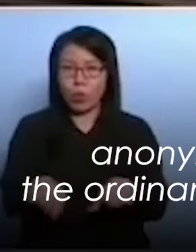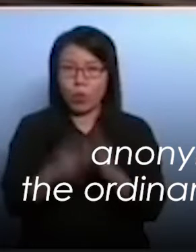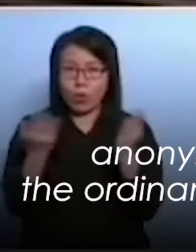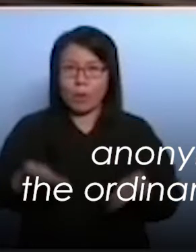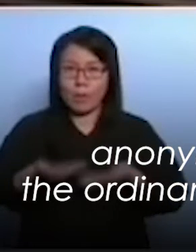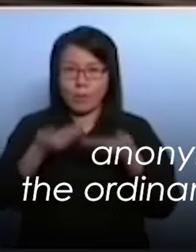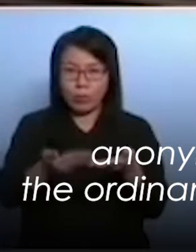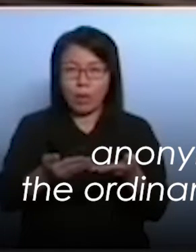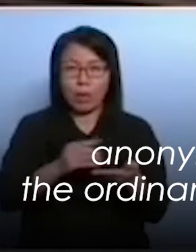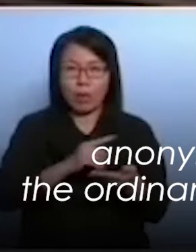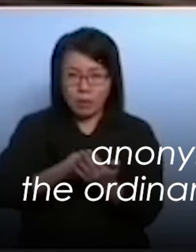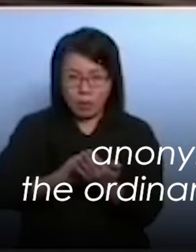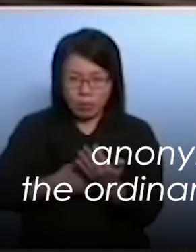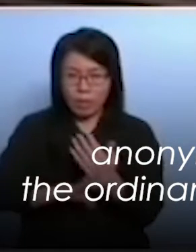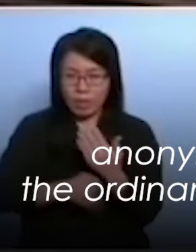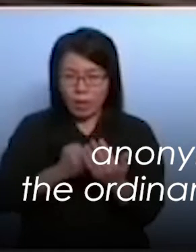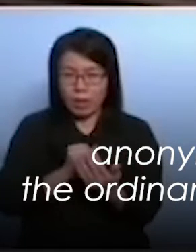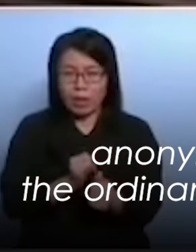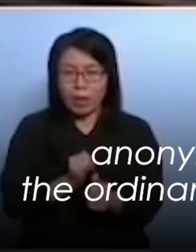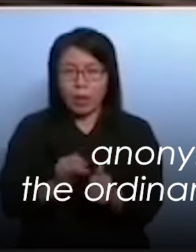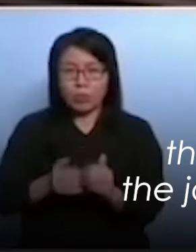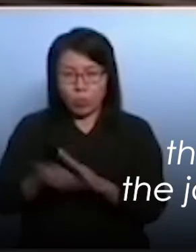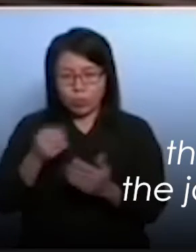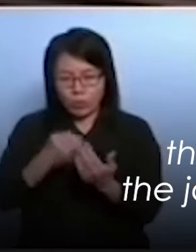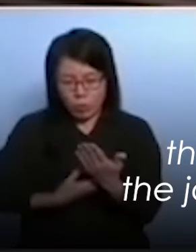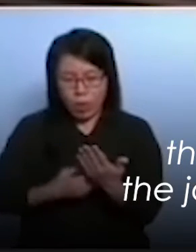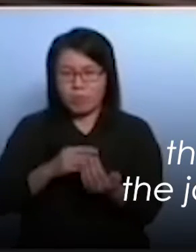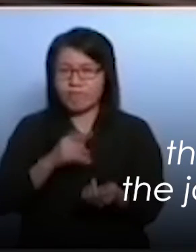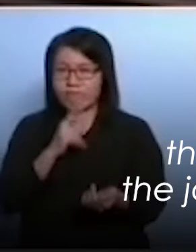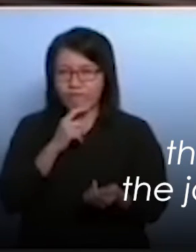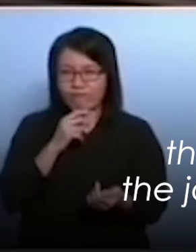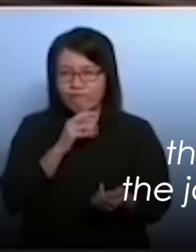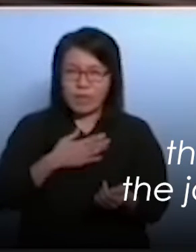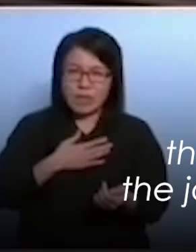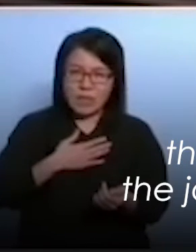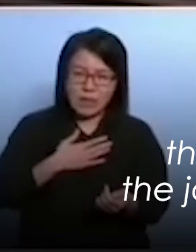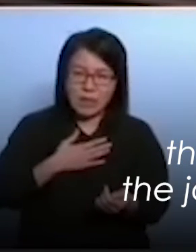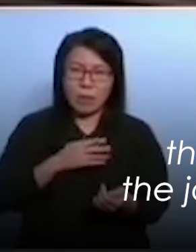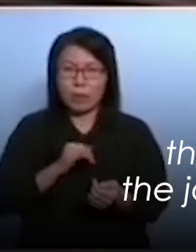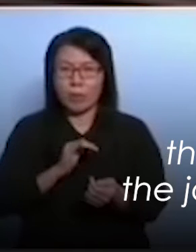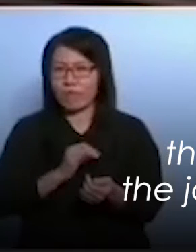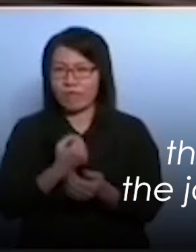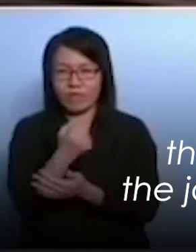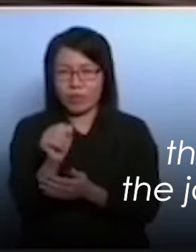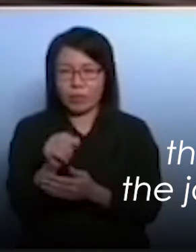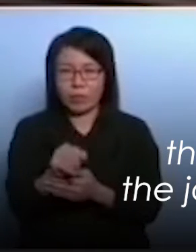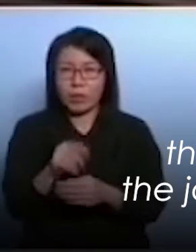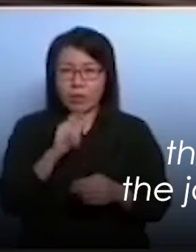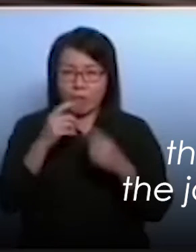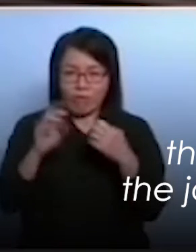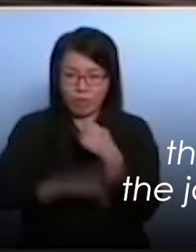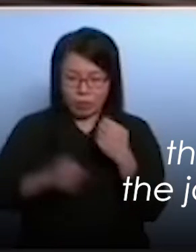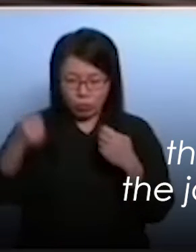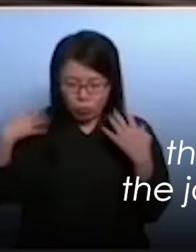達咗佢哋反對呢個修例，亦都有一位法官咧，佢係真名實姓咁樣咧，參與